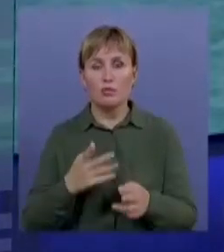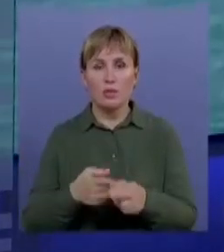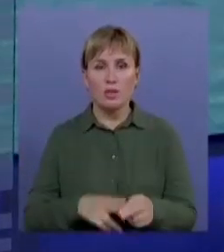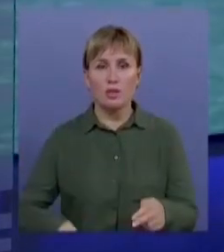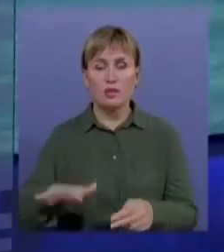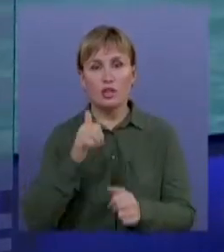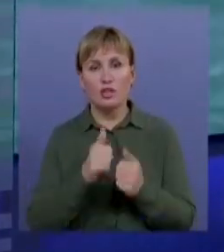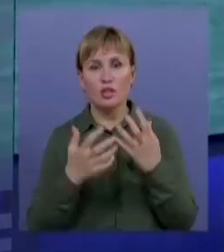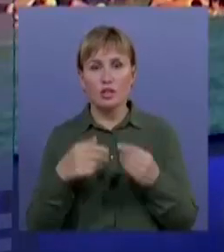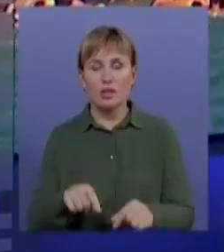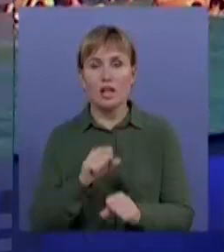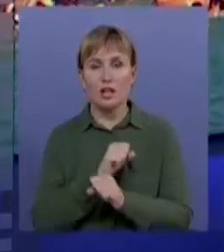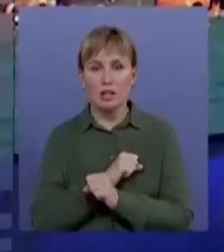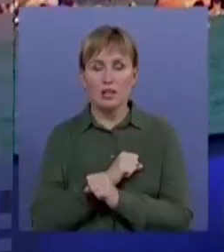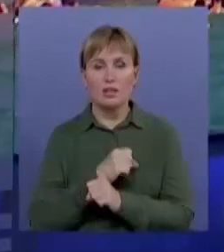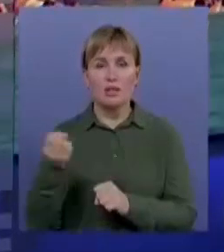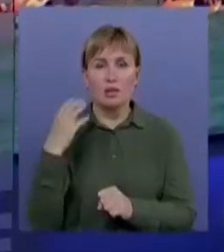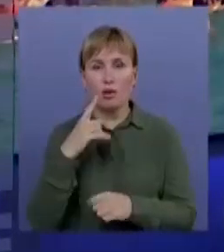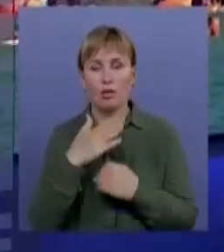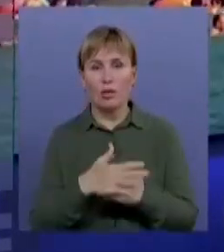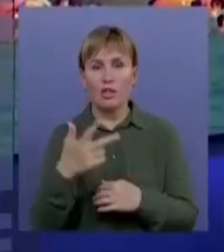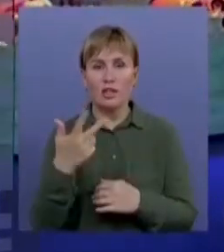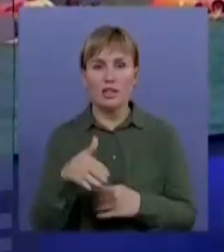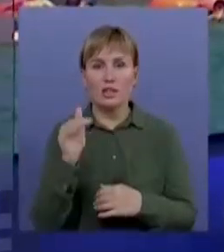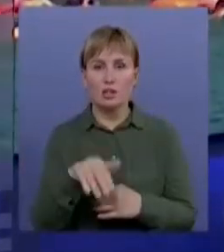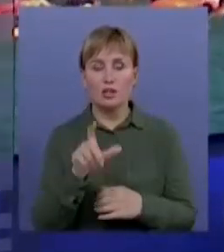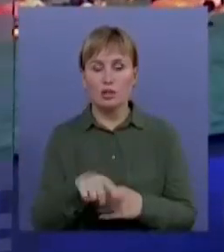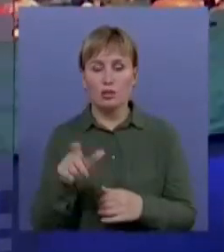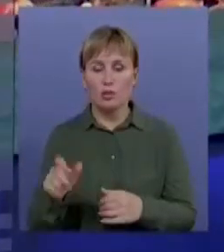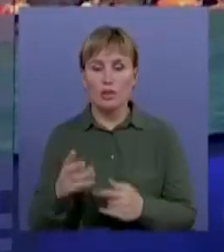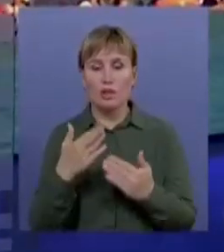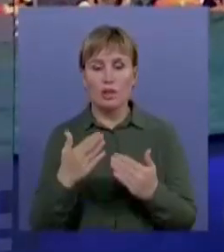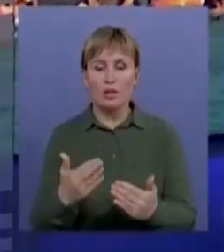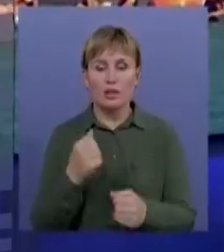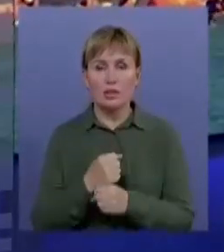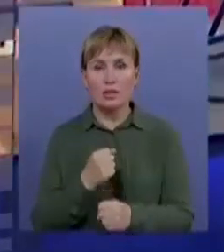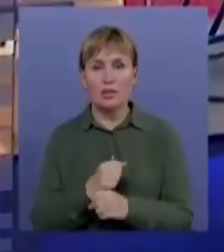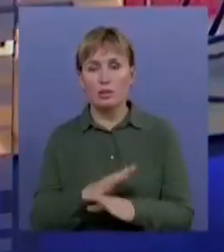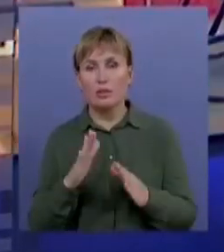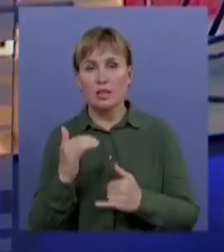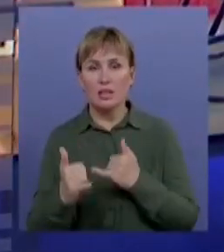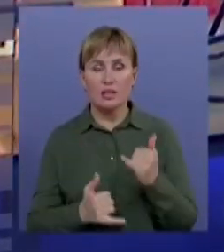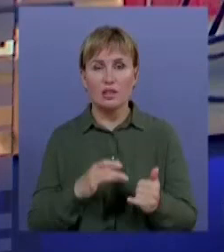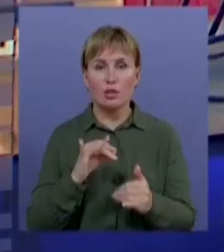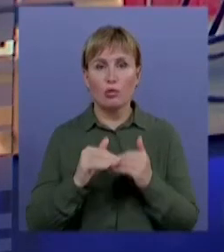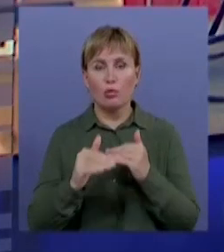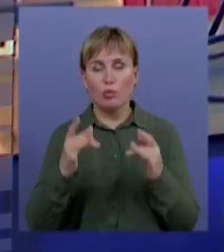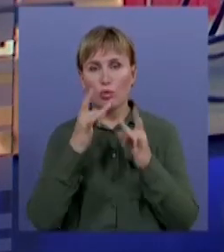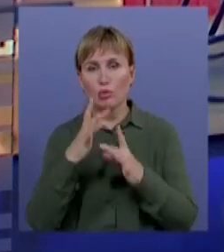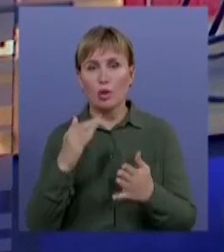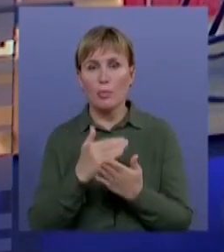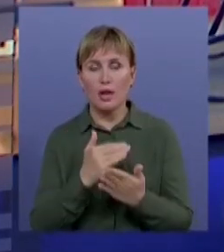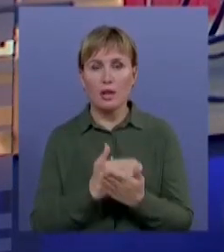зоне. Ежедневно здесь отдыхает и загорает около 30 тысяч людей. Для них подтягивают не только сервис, но и уровень культурных